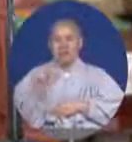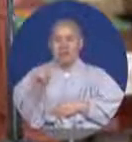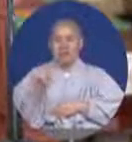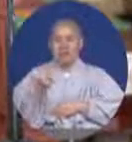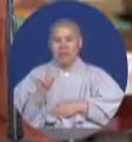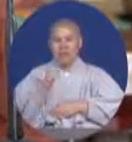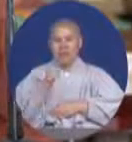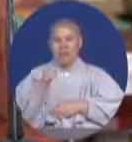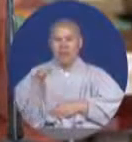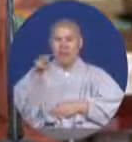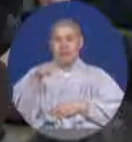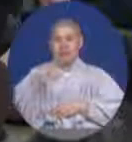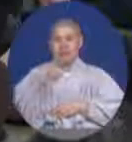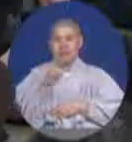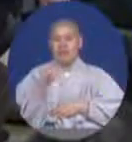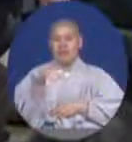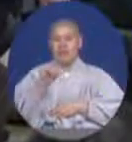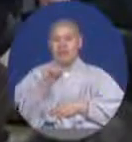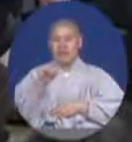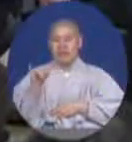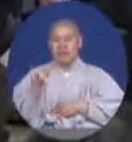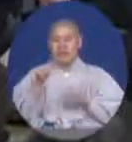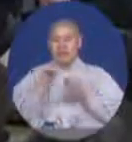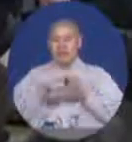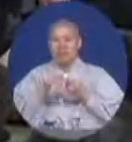나 그래 말할 거예요. 허수아비.